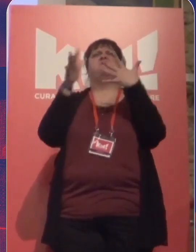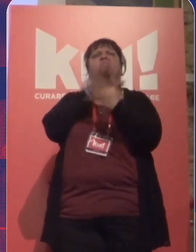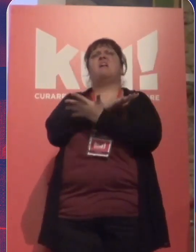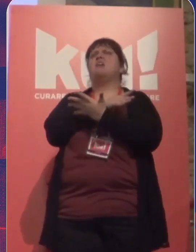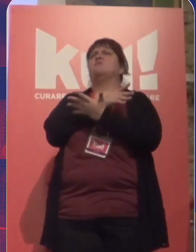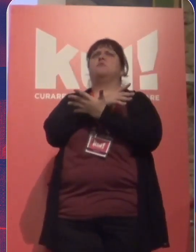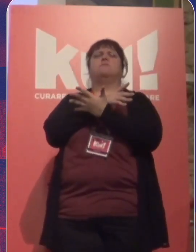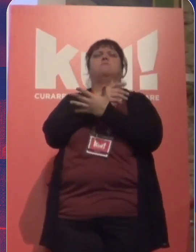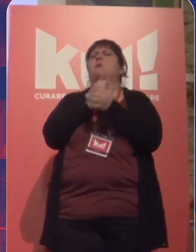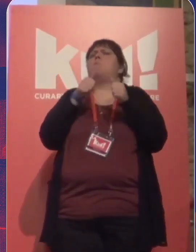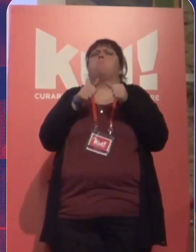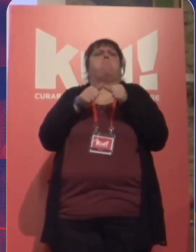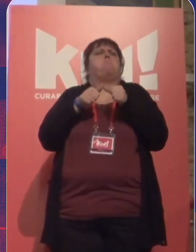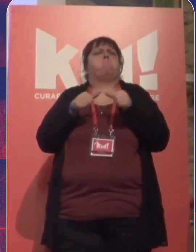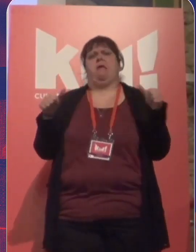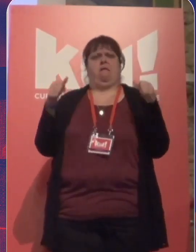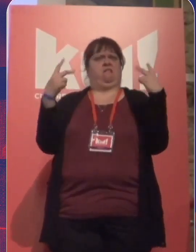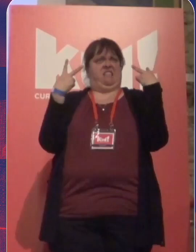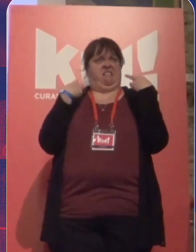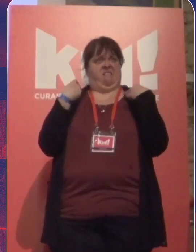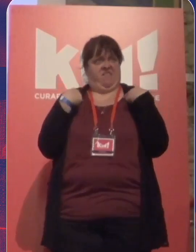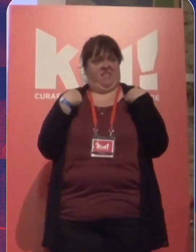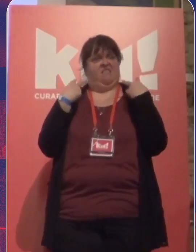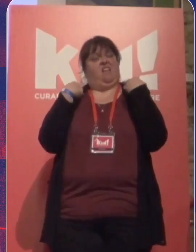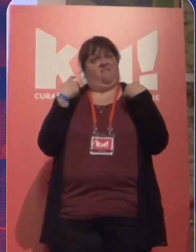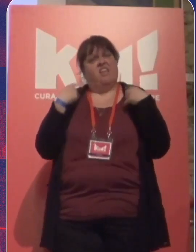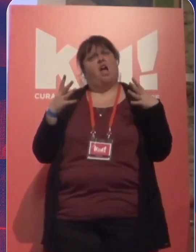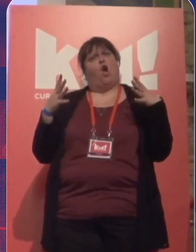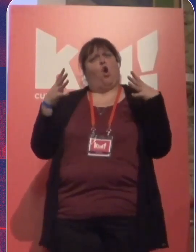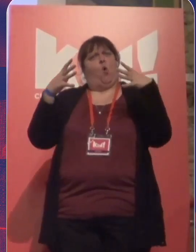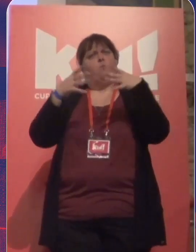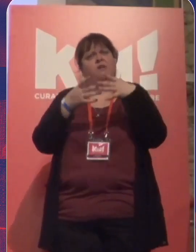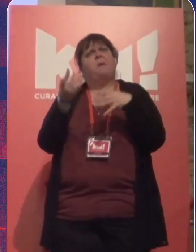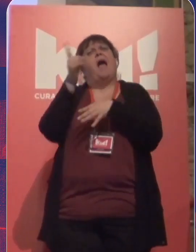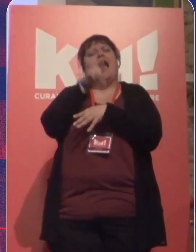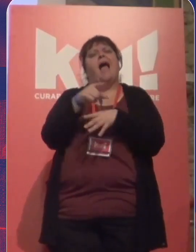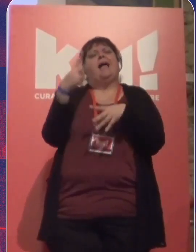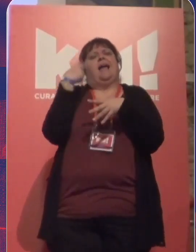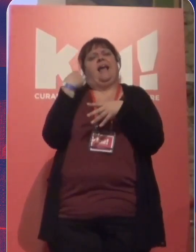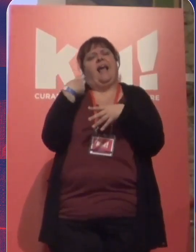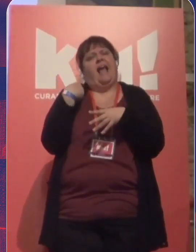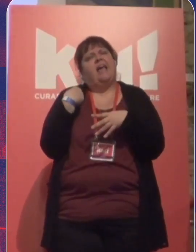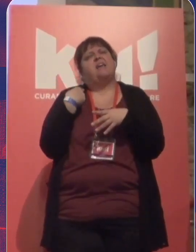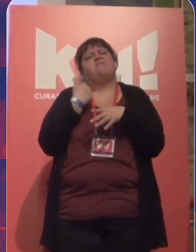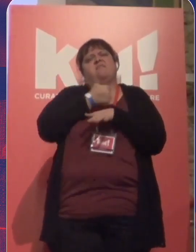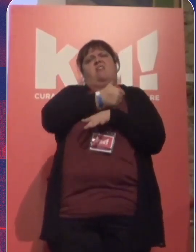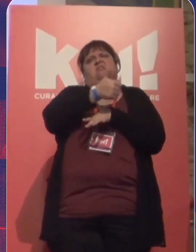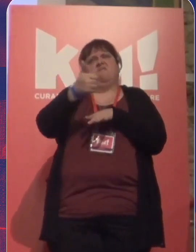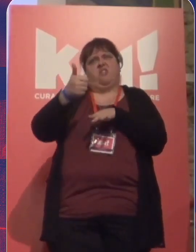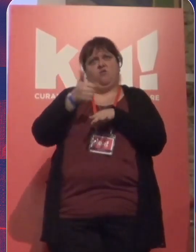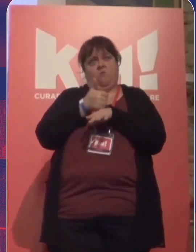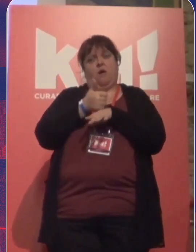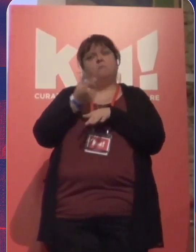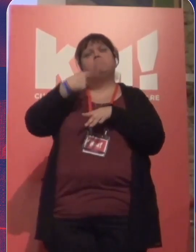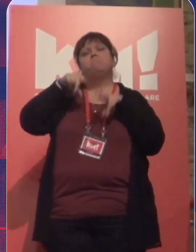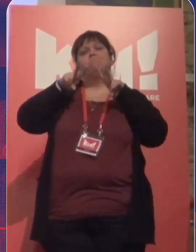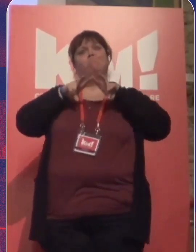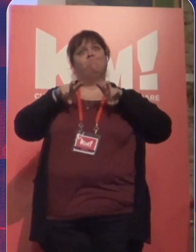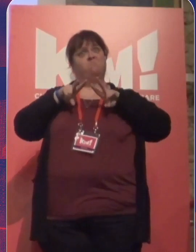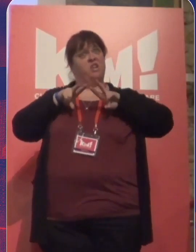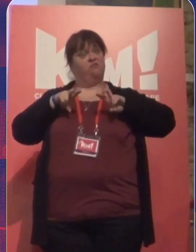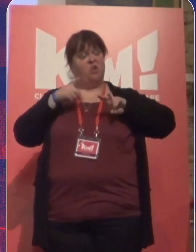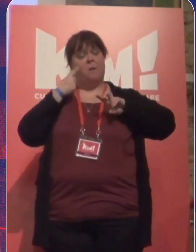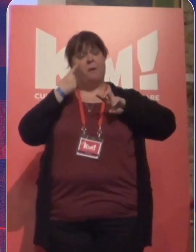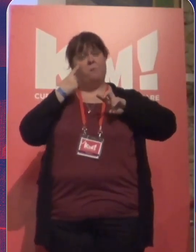ma anche della vita individuale per cui abbiamo visto nella clinica emergere sintomi caratterizzati da un